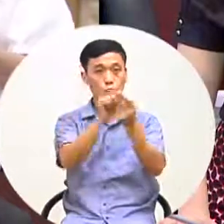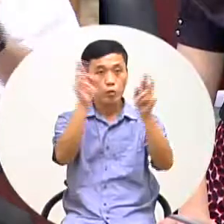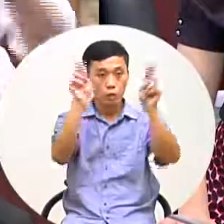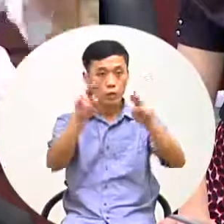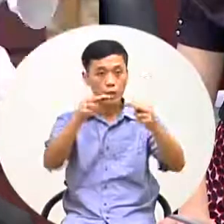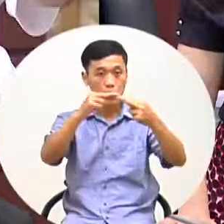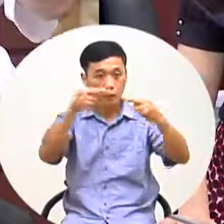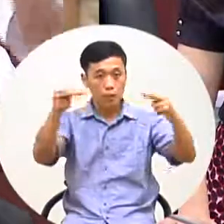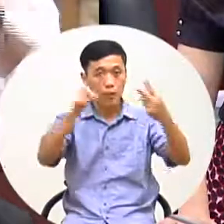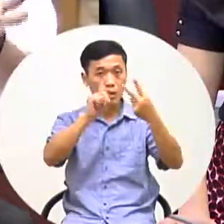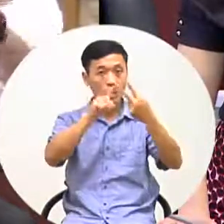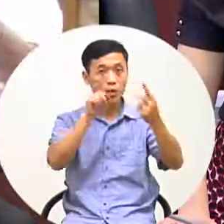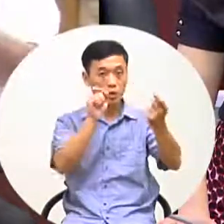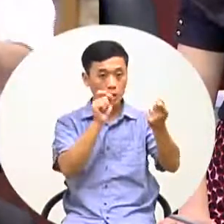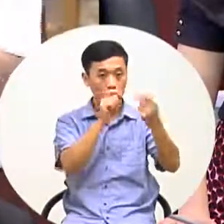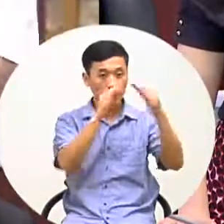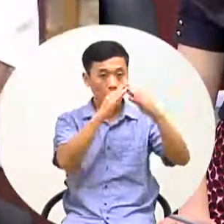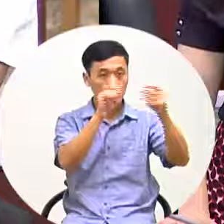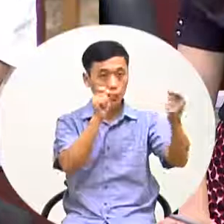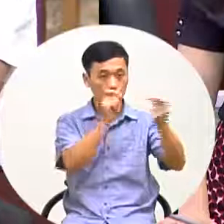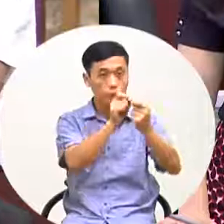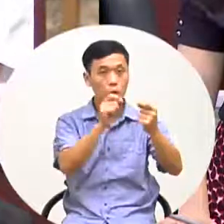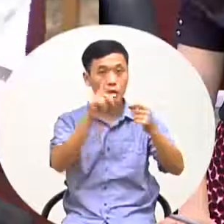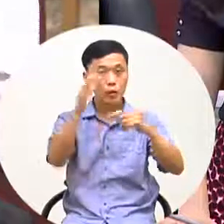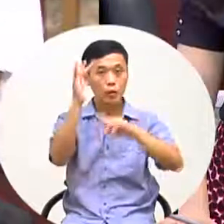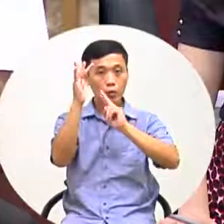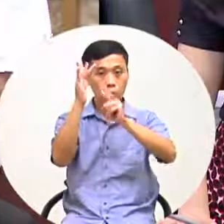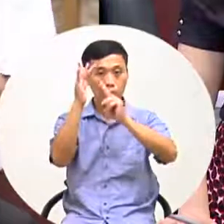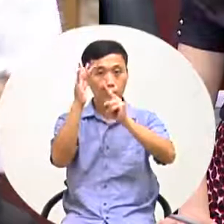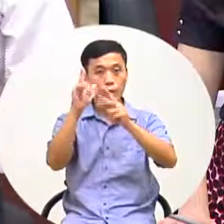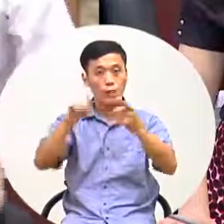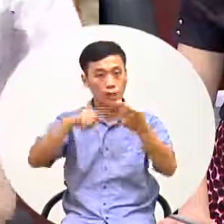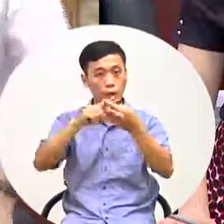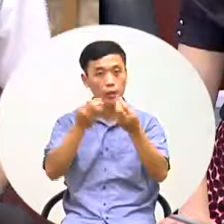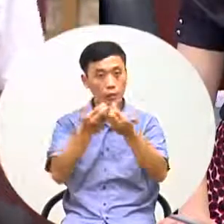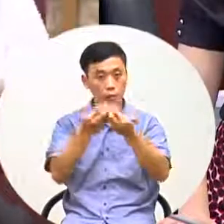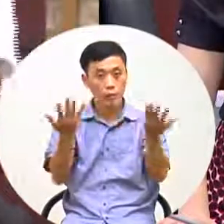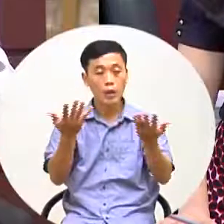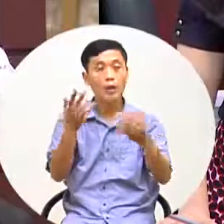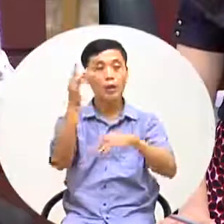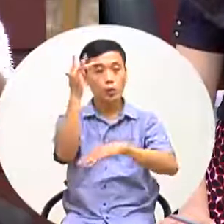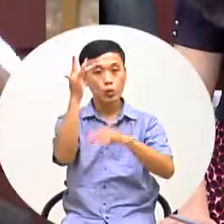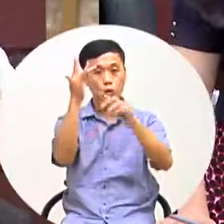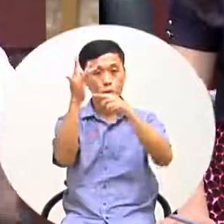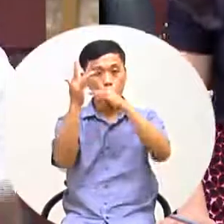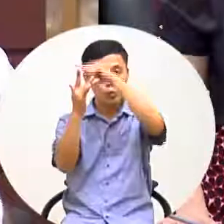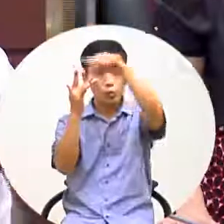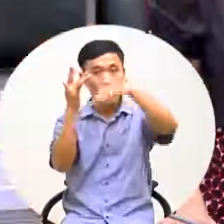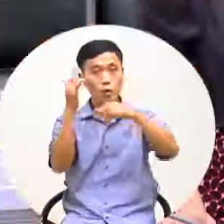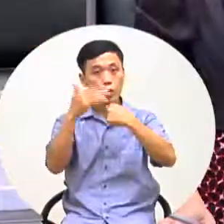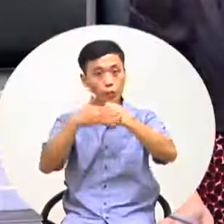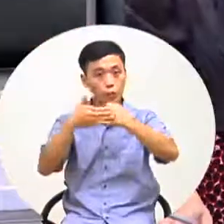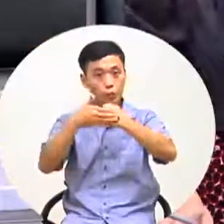么修，又可以保持树形，然后又可以避免公共安全的发生，这样。